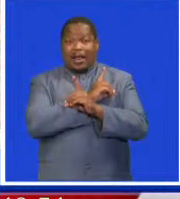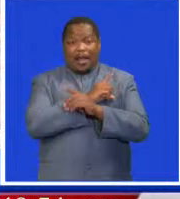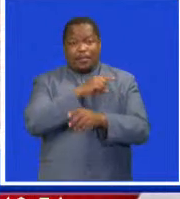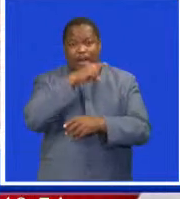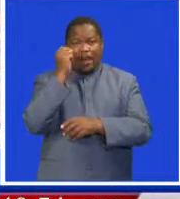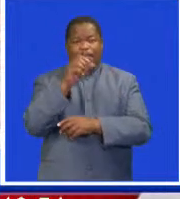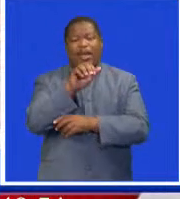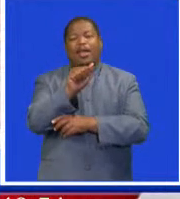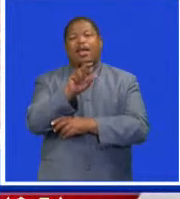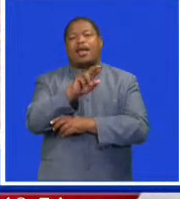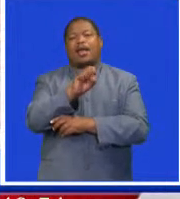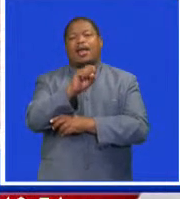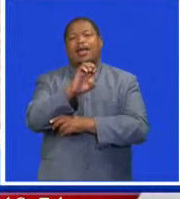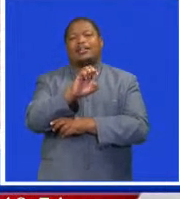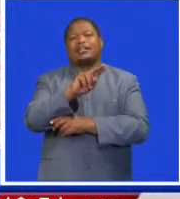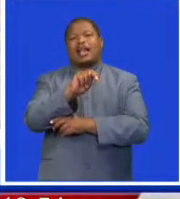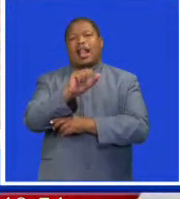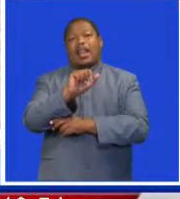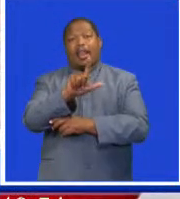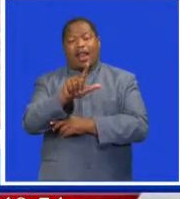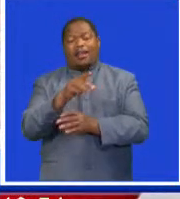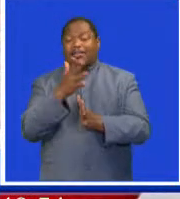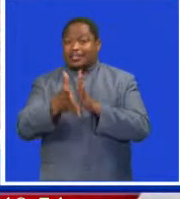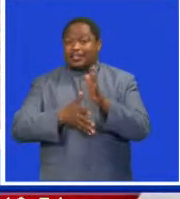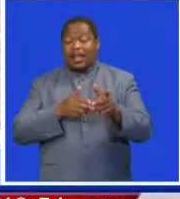i-Aston Villa icedze isizini yalo. Sinembiko.